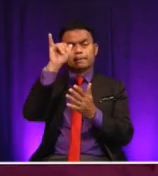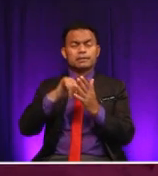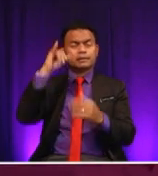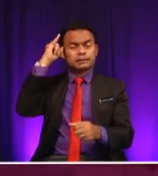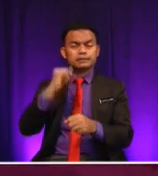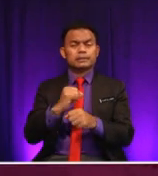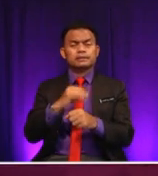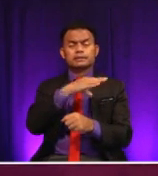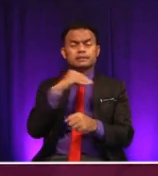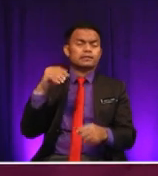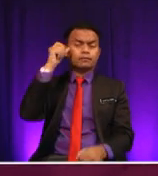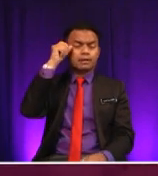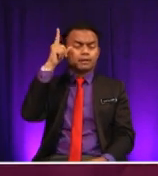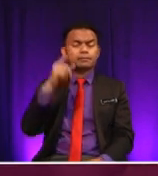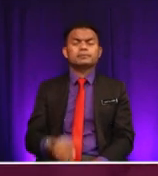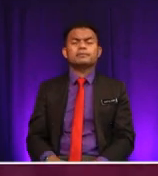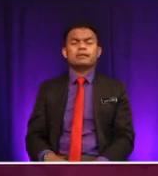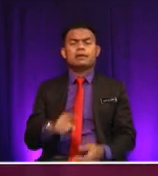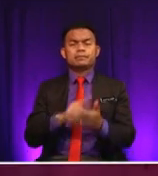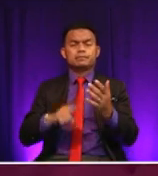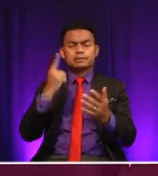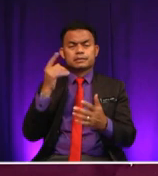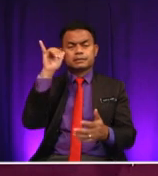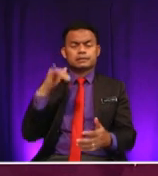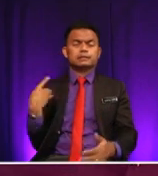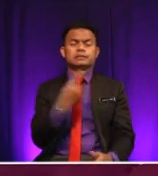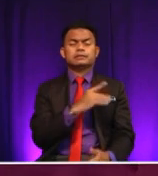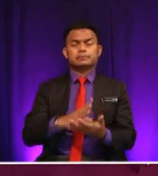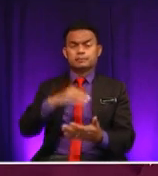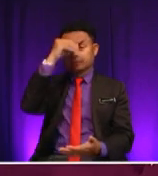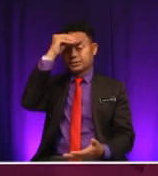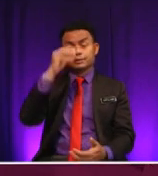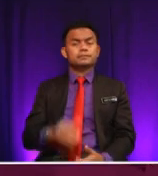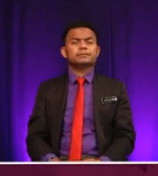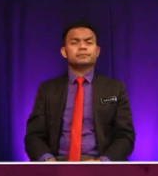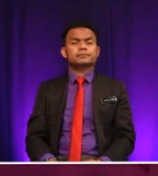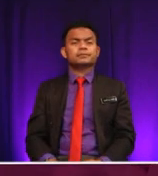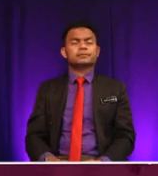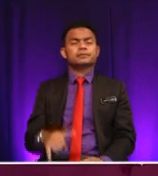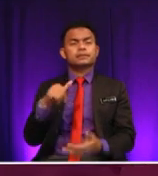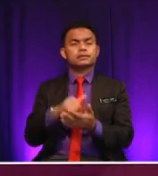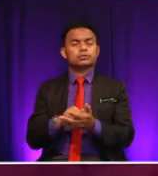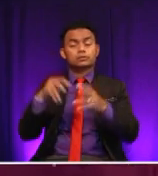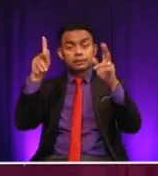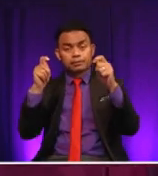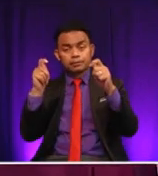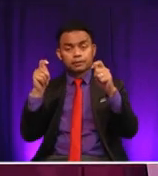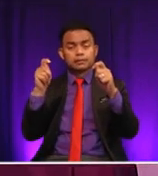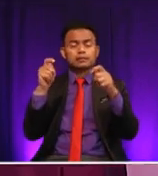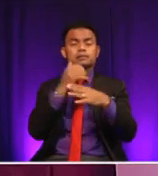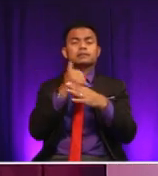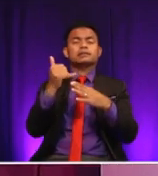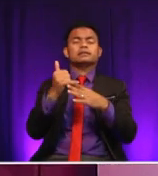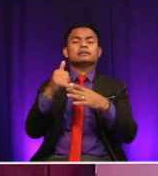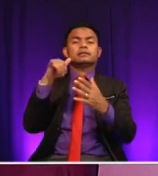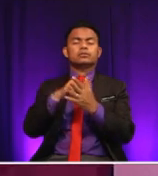memahami Oke untuk setiap elemen yang dikasih itu persoalan itu tema itu persoalan Oke seterusnya kita melihat